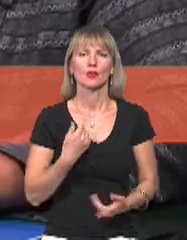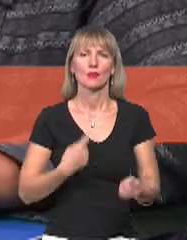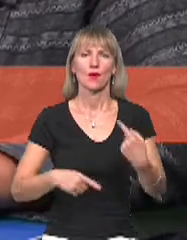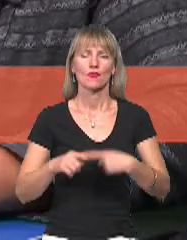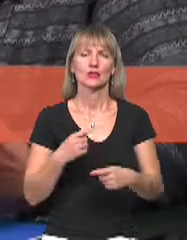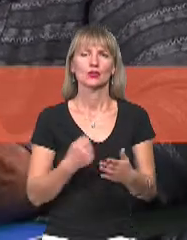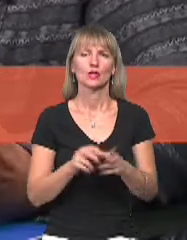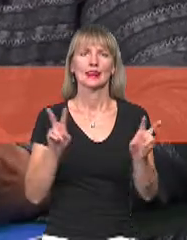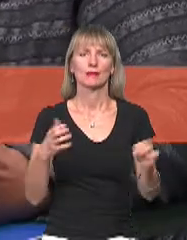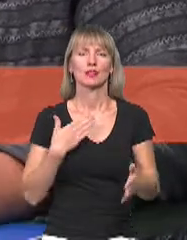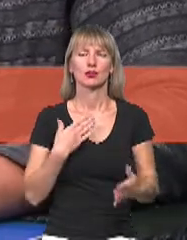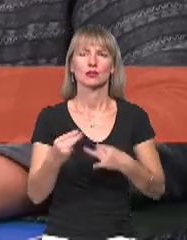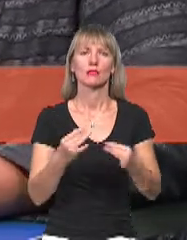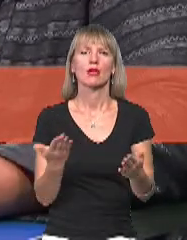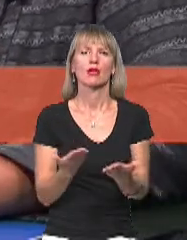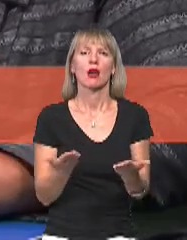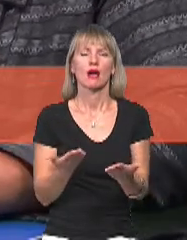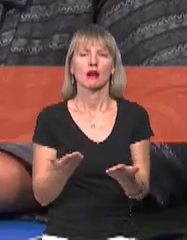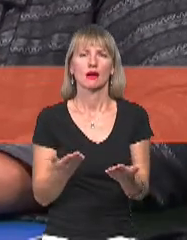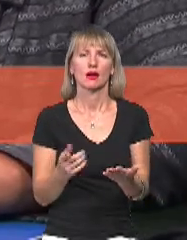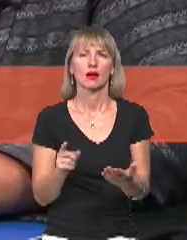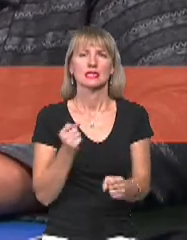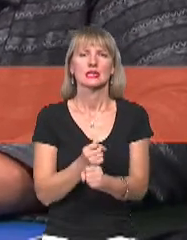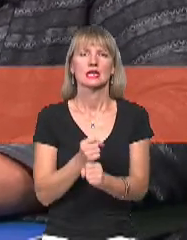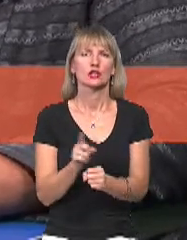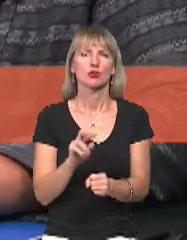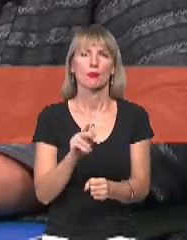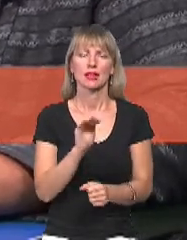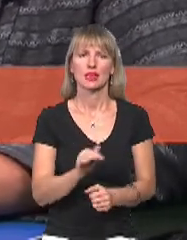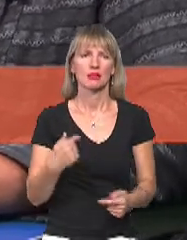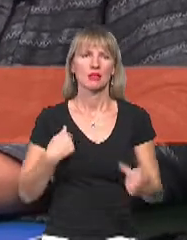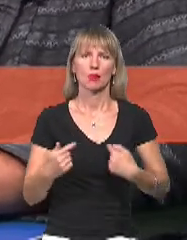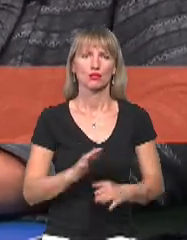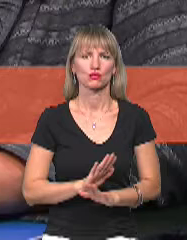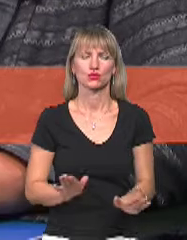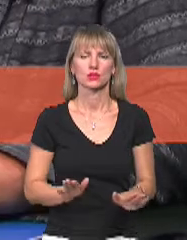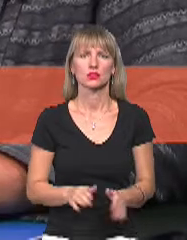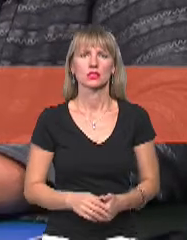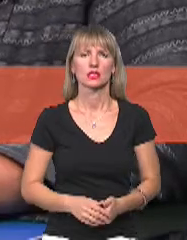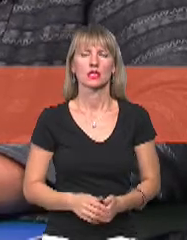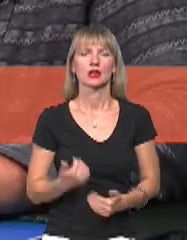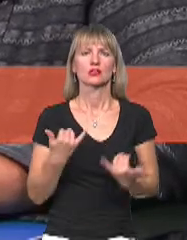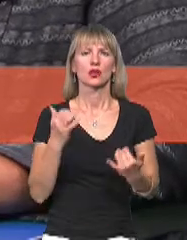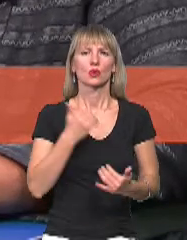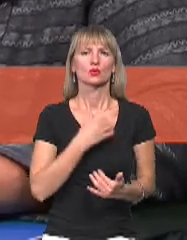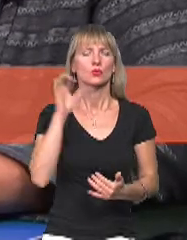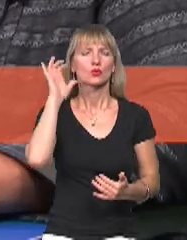нашої розмови. Як убезпечити дітей від страждань? І я також хочу зараз